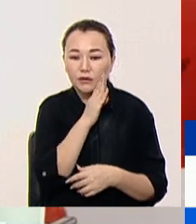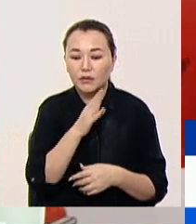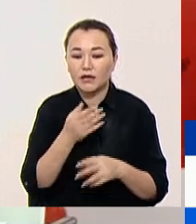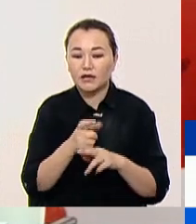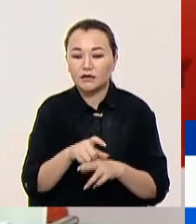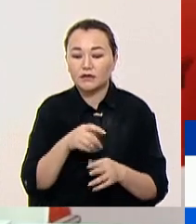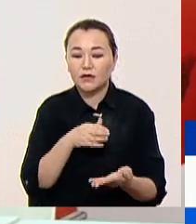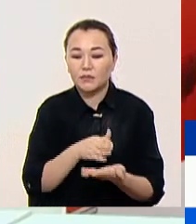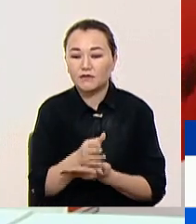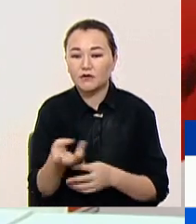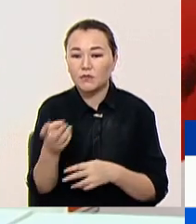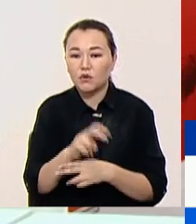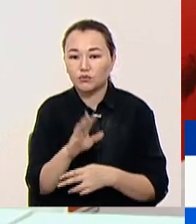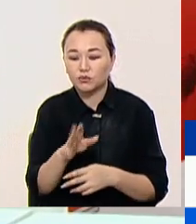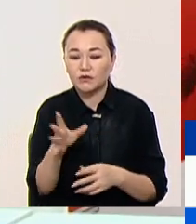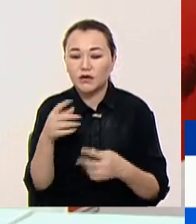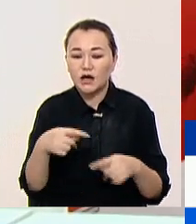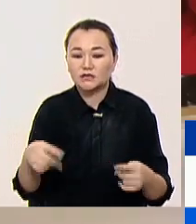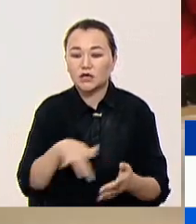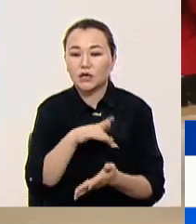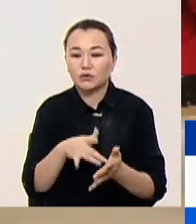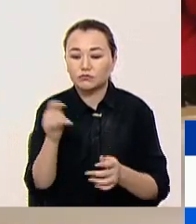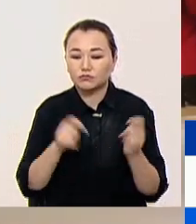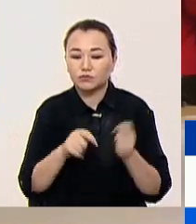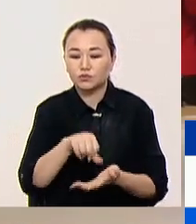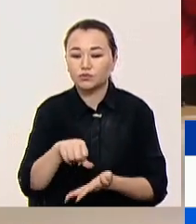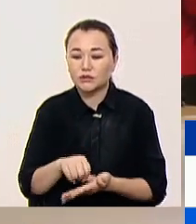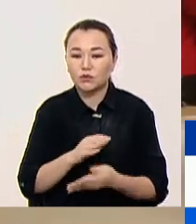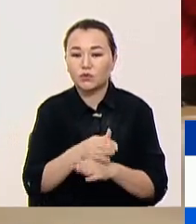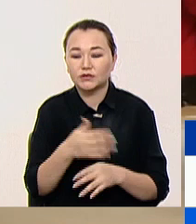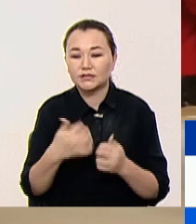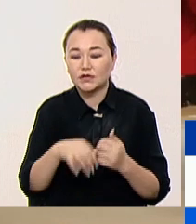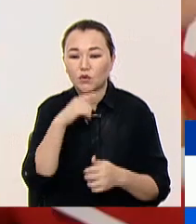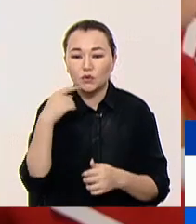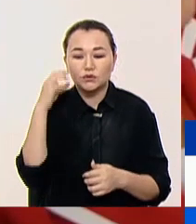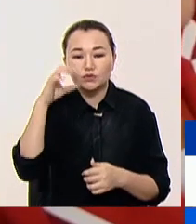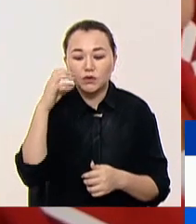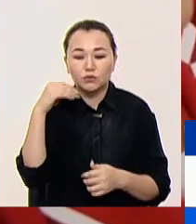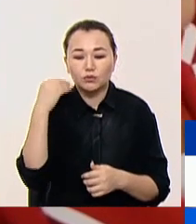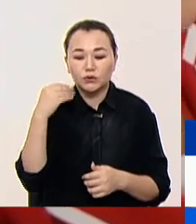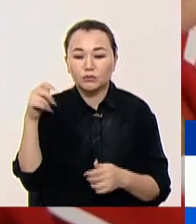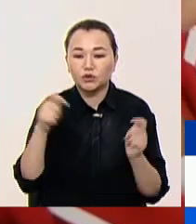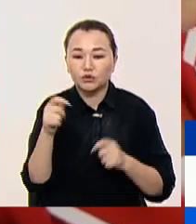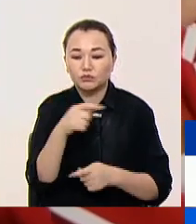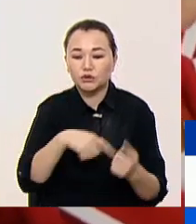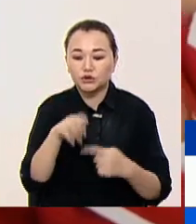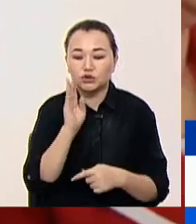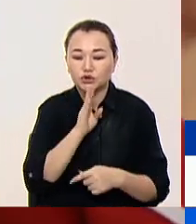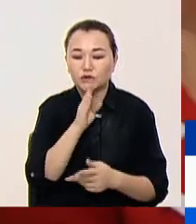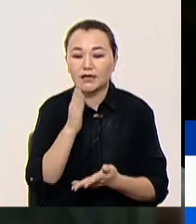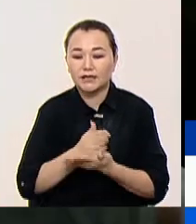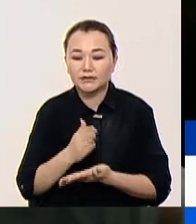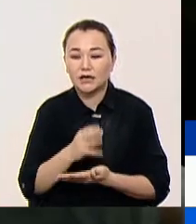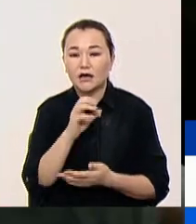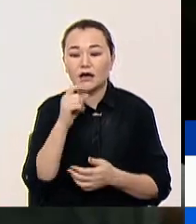бағытқа үйренеді. Бүгін бүкіл аудандардан келіп қатысып отыр. Меймандар қатарында Ресей, Өзбекстан және Түркиядан келген іскерлік әлемнің өкілдері бар.